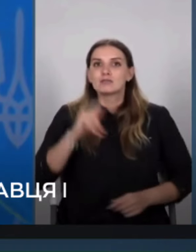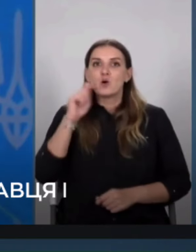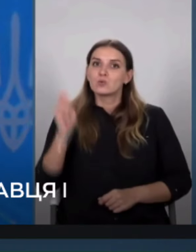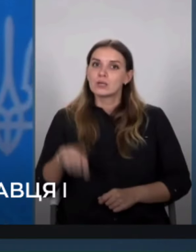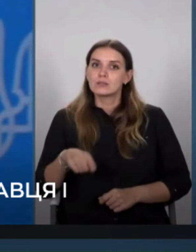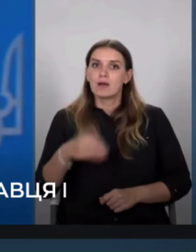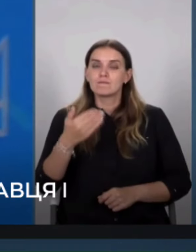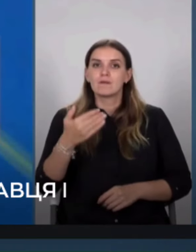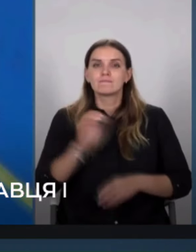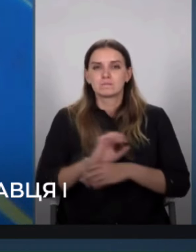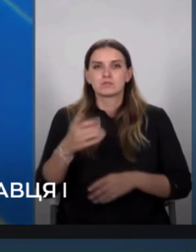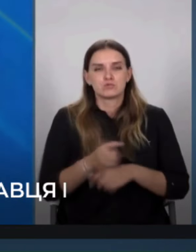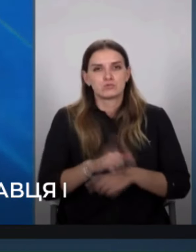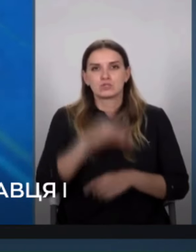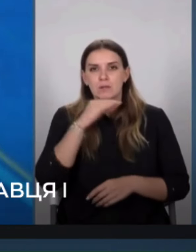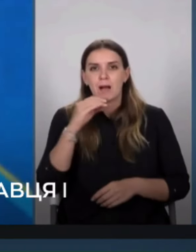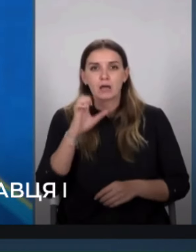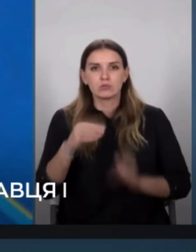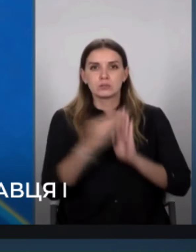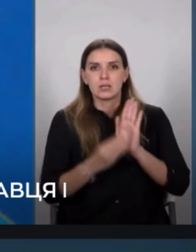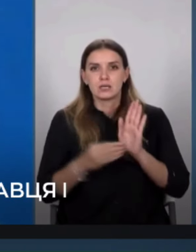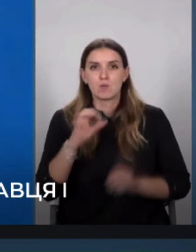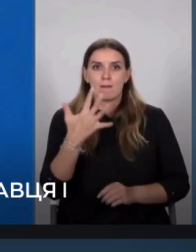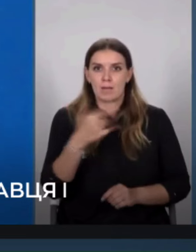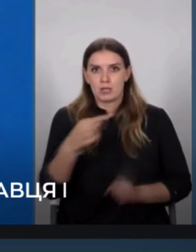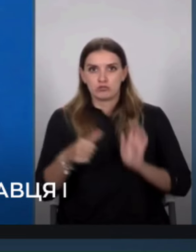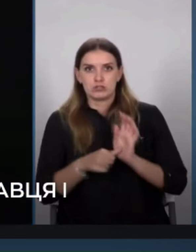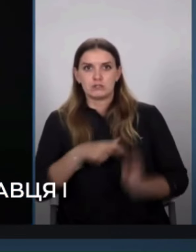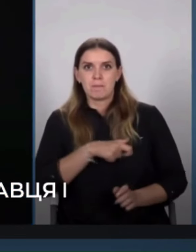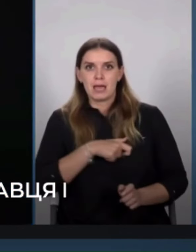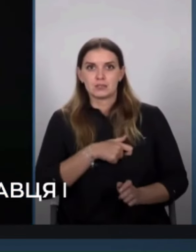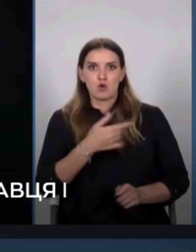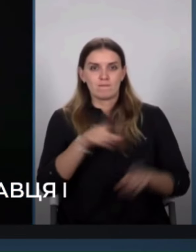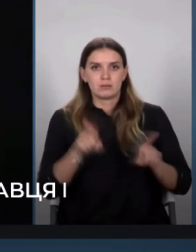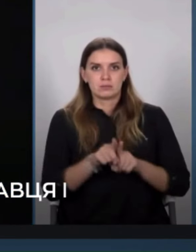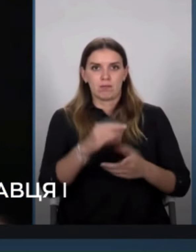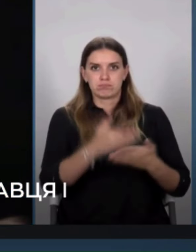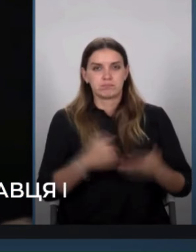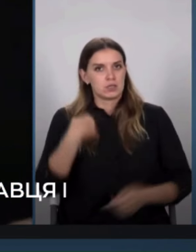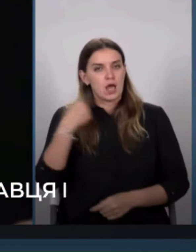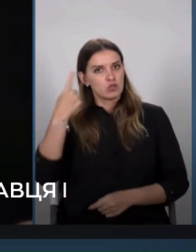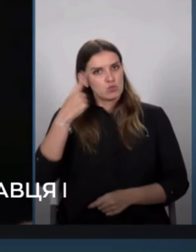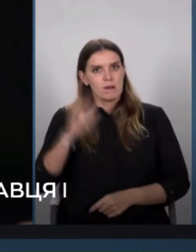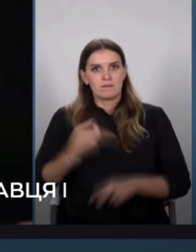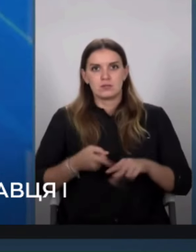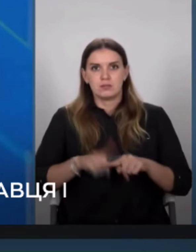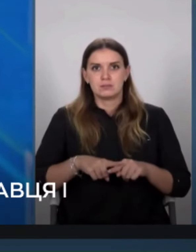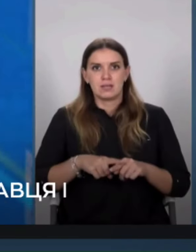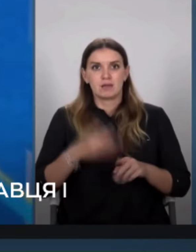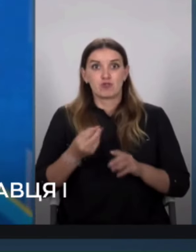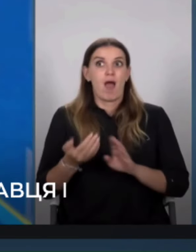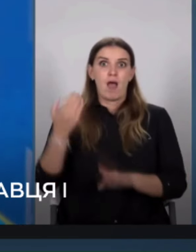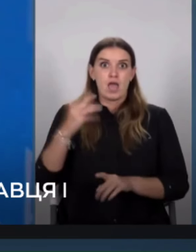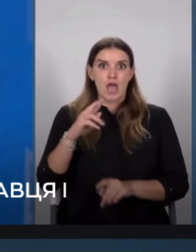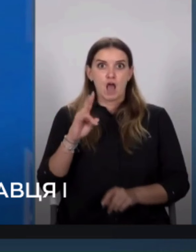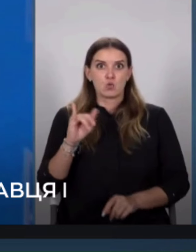Ви випустили вже дуже багато, до речі, статей про 5-6 менеджерів. У вас така методичка. Я думав, все це пішло з Януковичем.